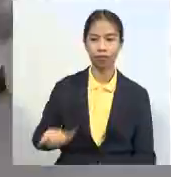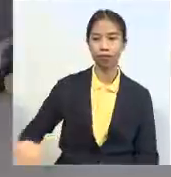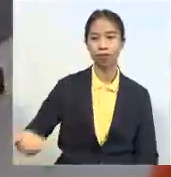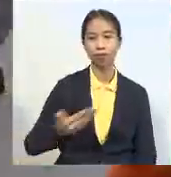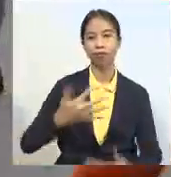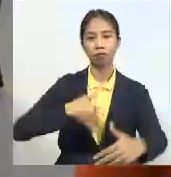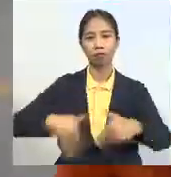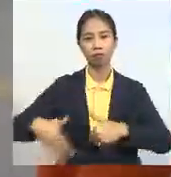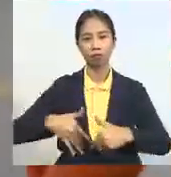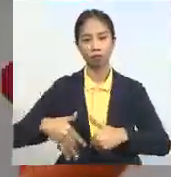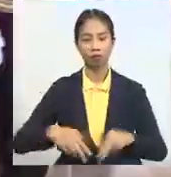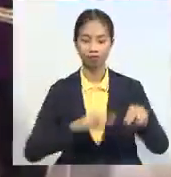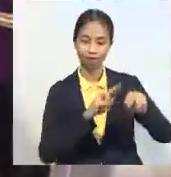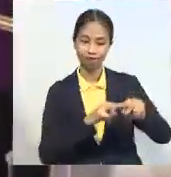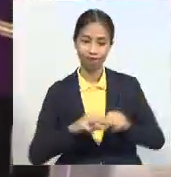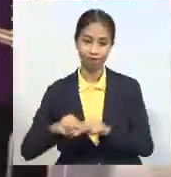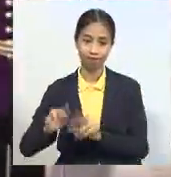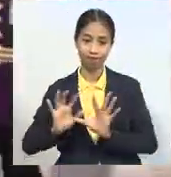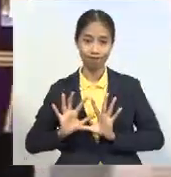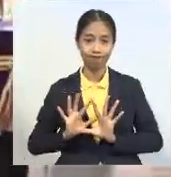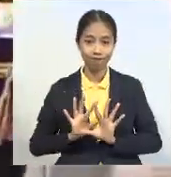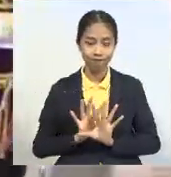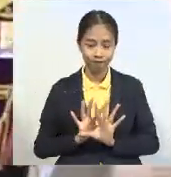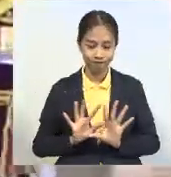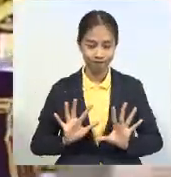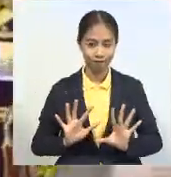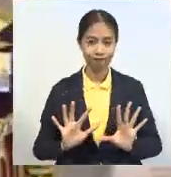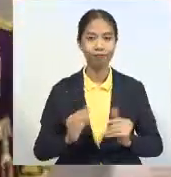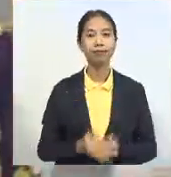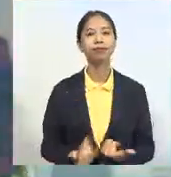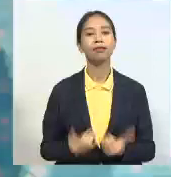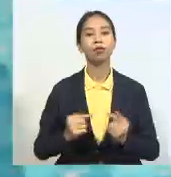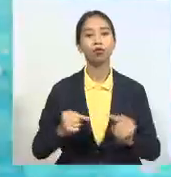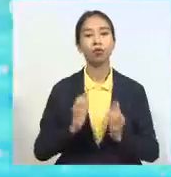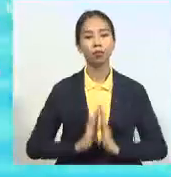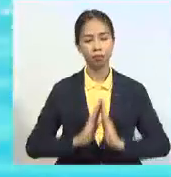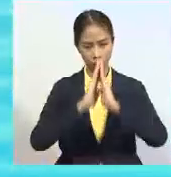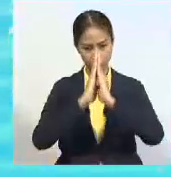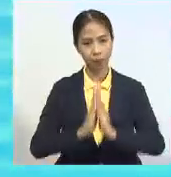กรไปร่วมเฝ้าทูลละอองธุลีพระบาทแสดงออกซึ่งความจงรักภักดี